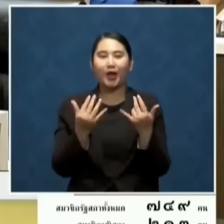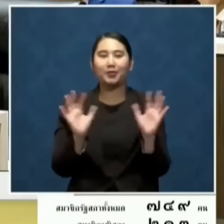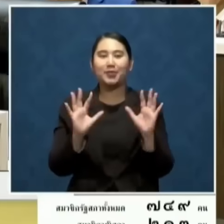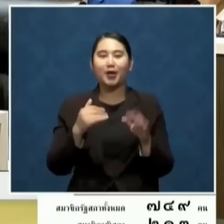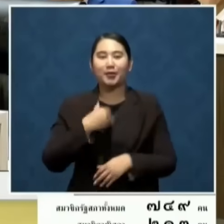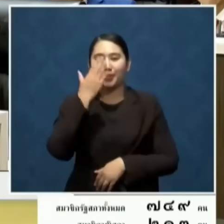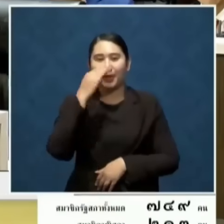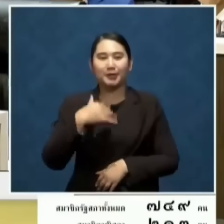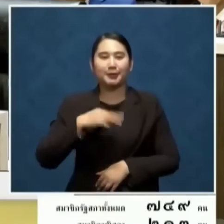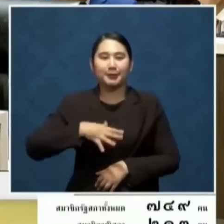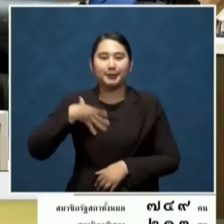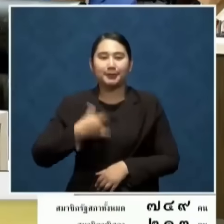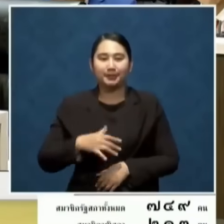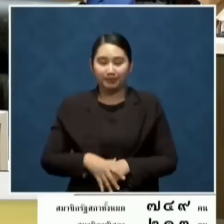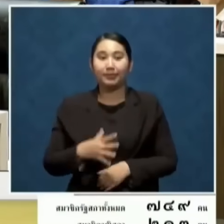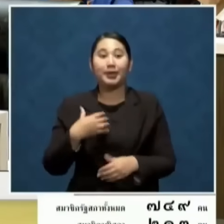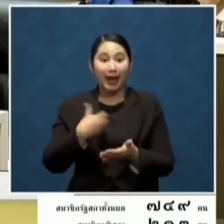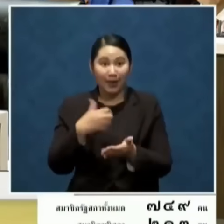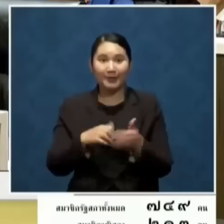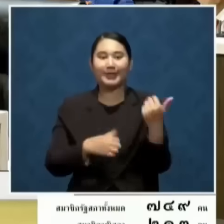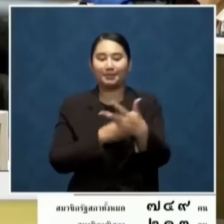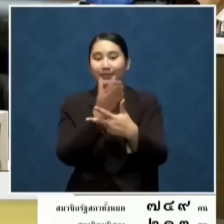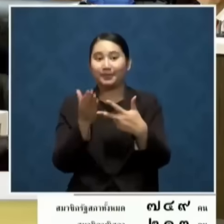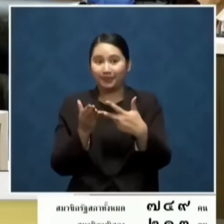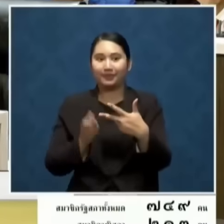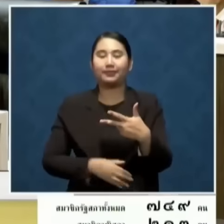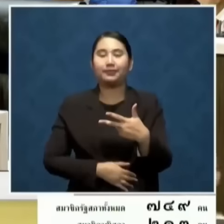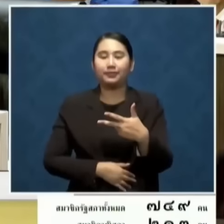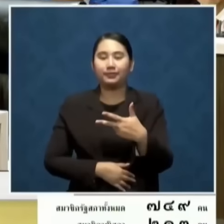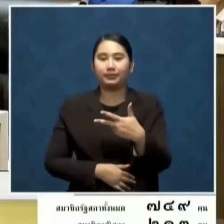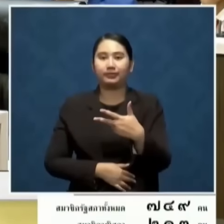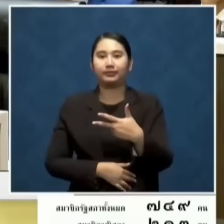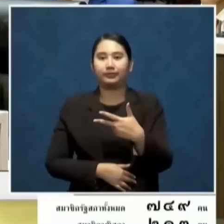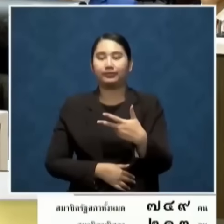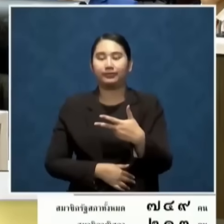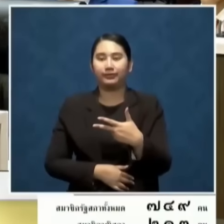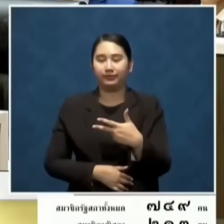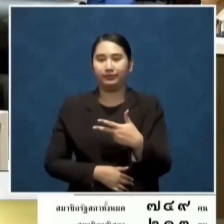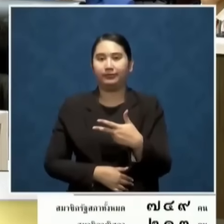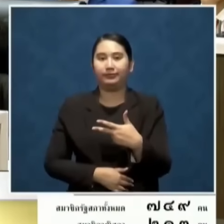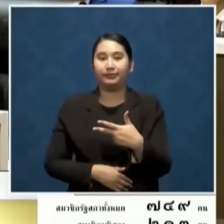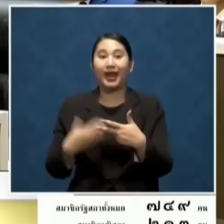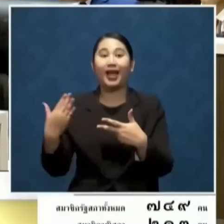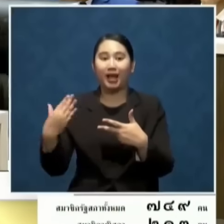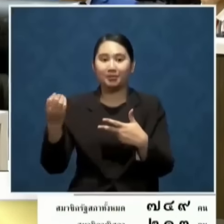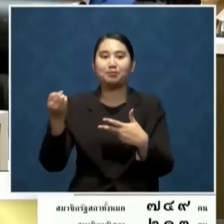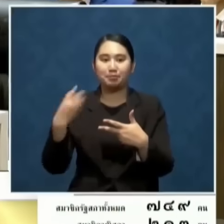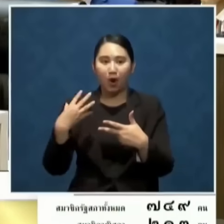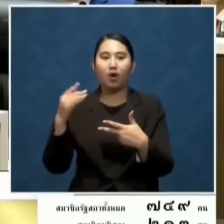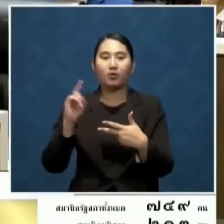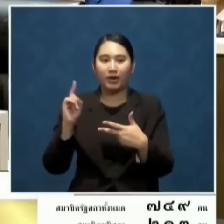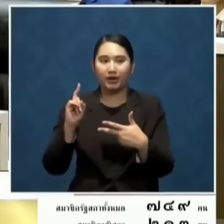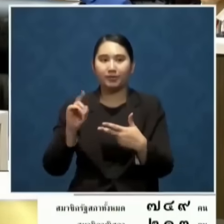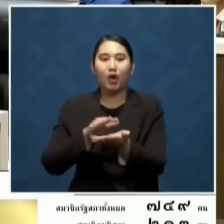สนับสนุนและนำตำแหน่งส.ส.ไปประกันตัวตนชี้แจงว่าสิทธิในการประกันตัวสิทธิในการเข้าถึงทนายเป็นส่วนสำคั